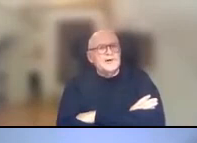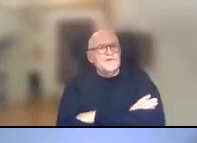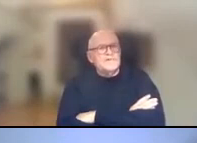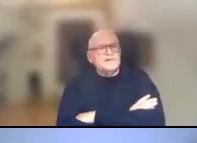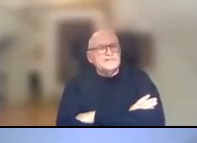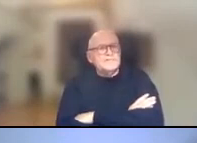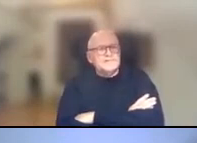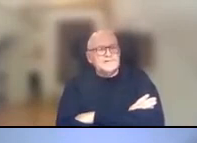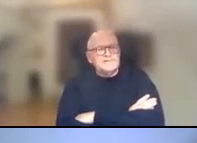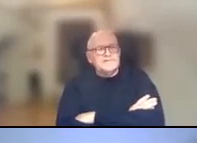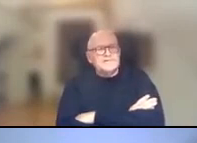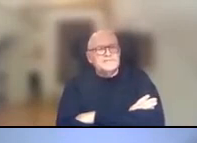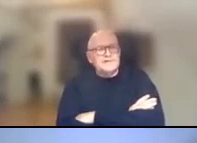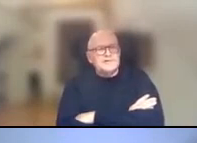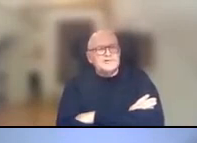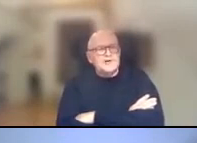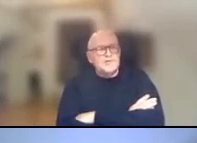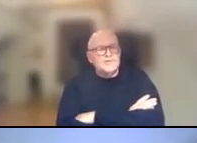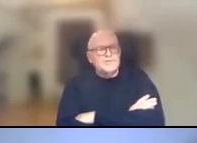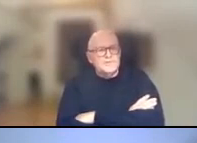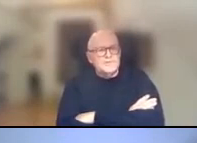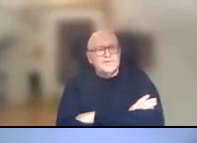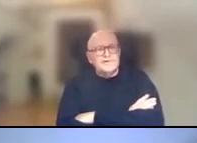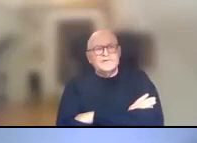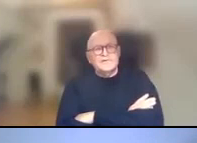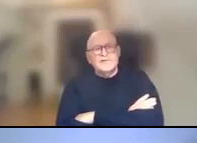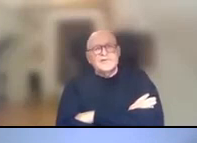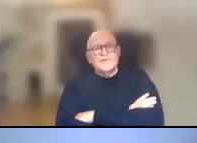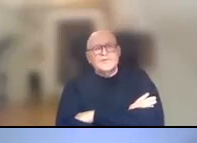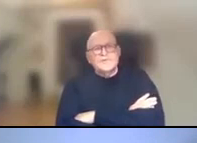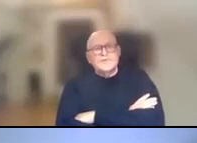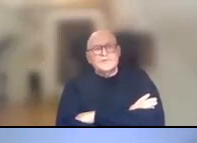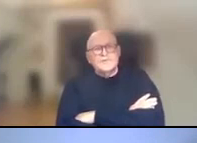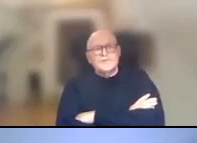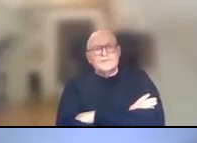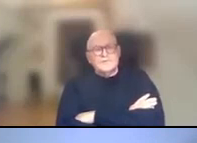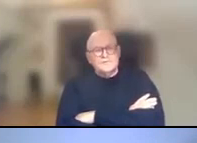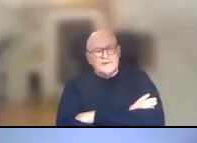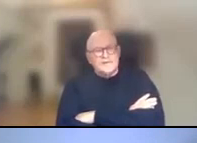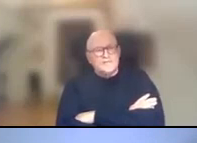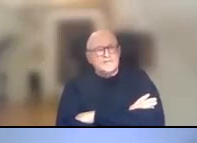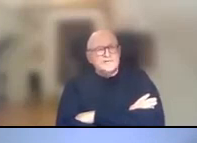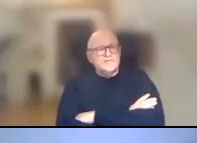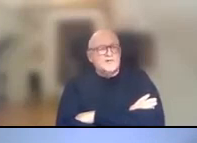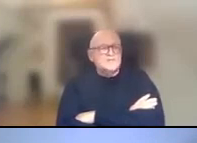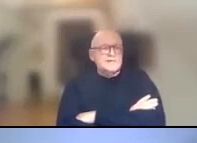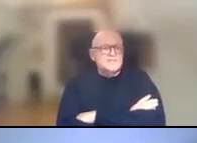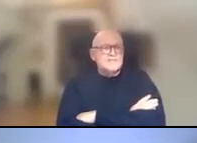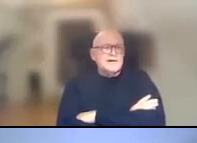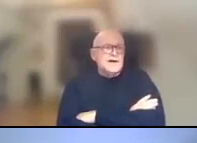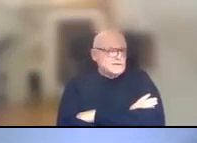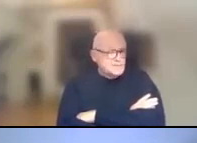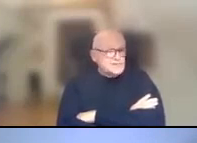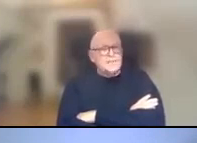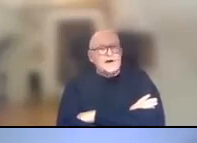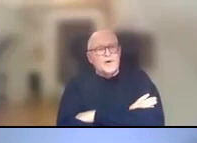Opfer laufen lassen. Und dieses hieß im Täterjargon Mundpflege. Und sie sind beide verurteilt worden zu